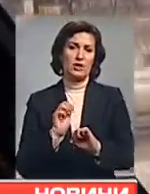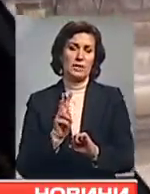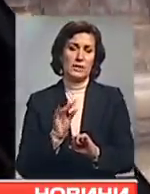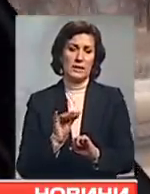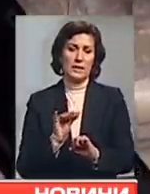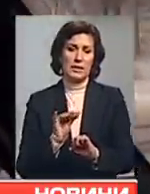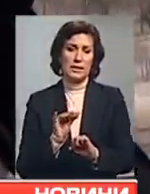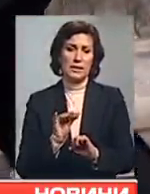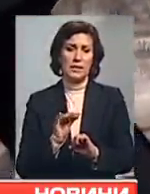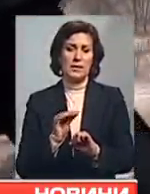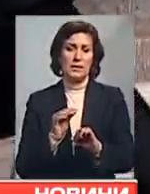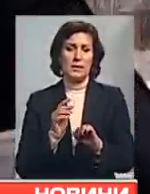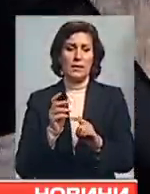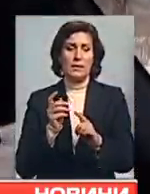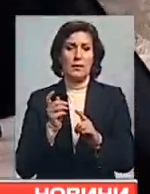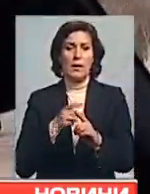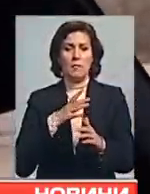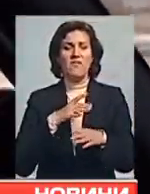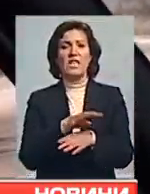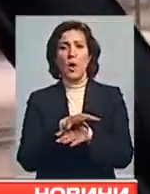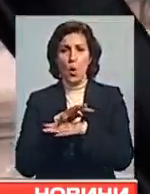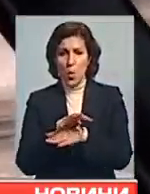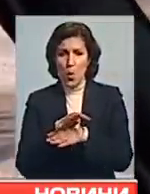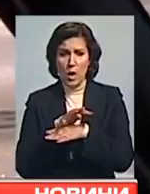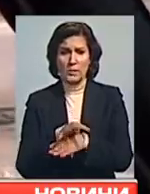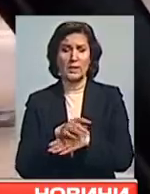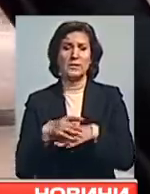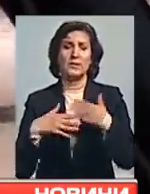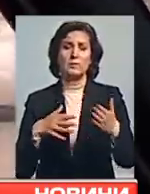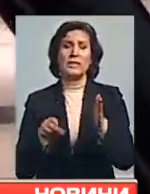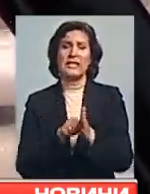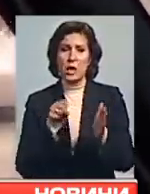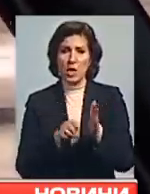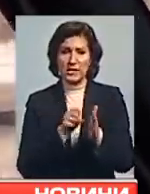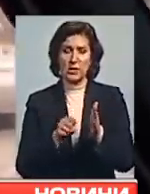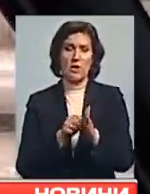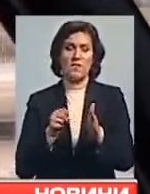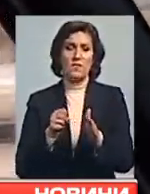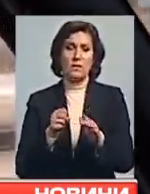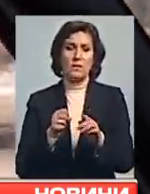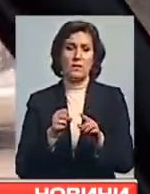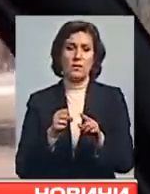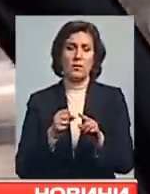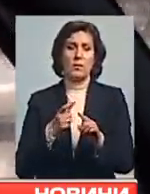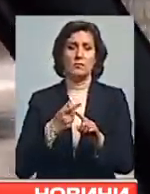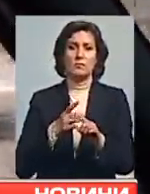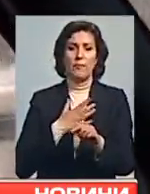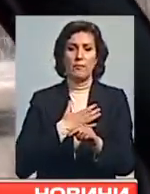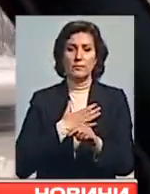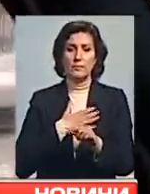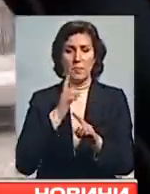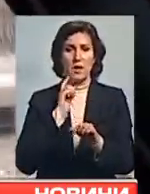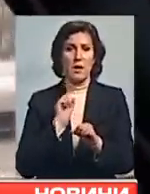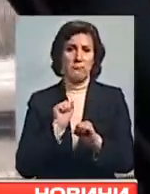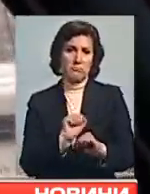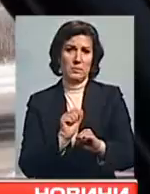защитники. З тих териконів буває, ведеться вогонь. З боку терористів, як би наші ребята поки